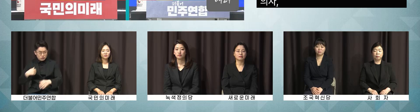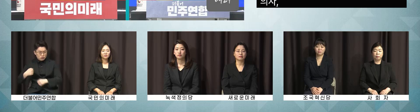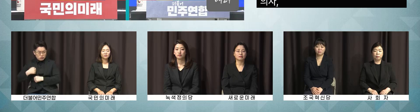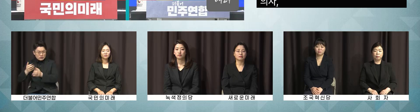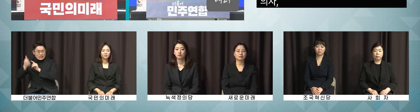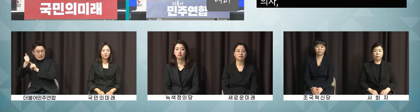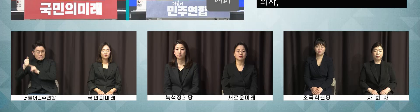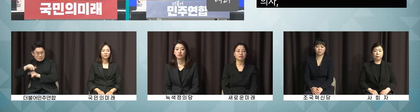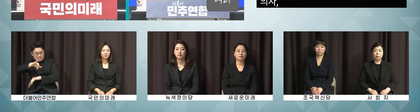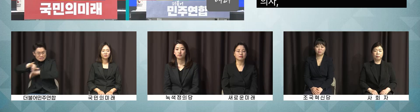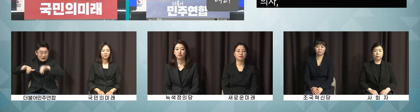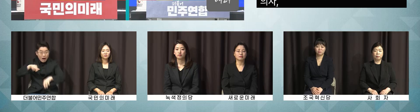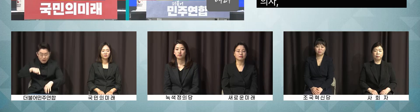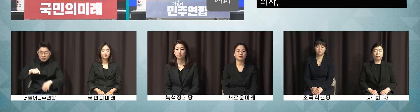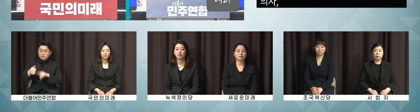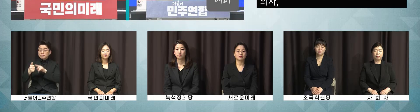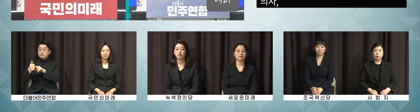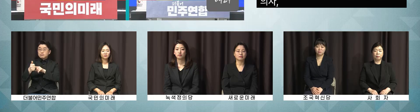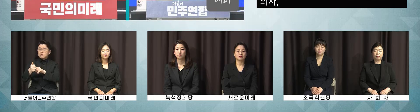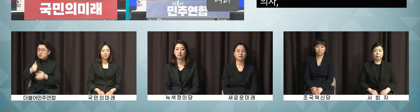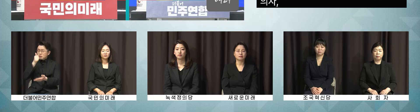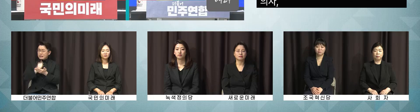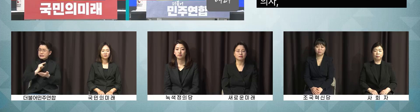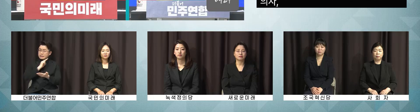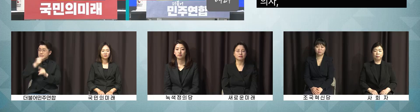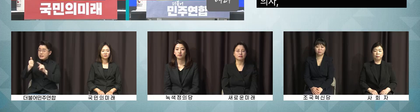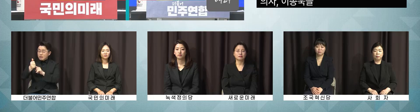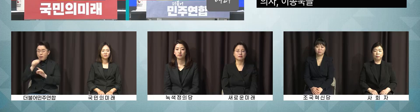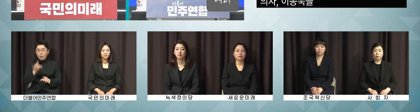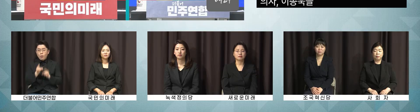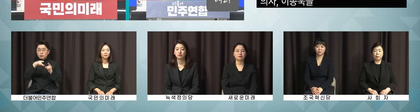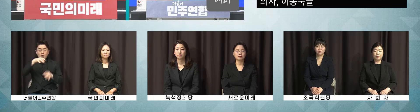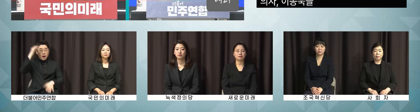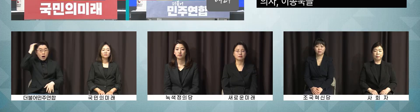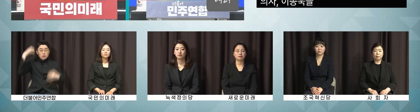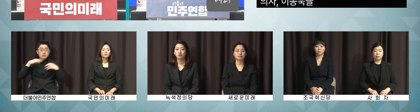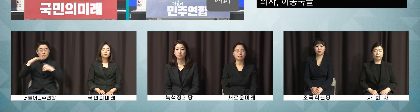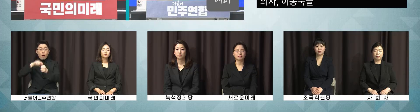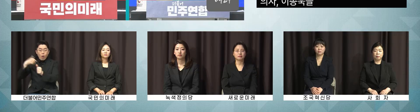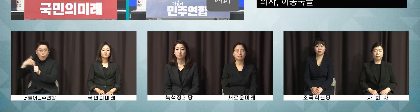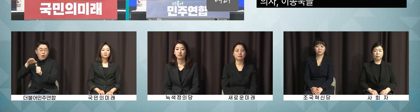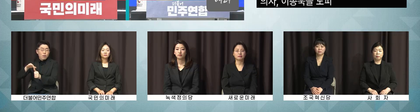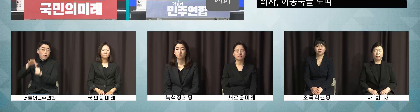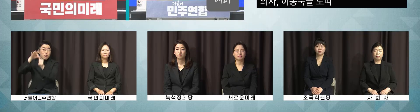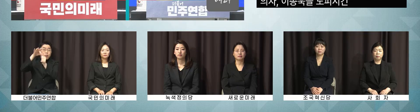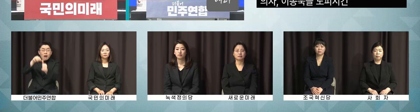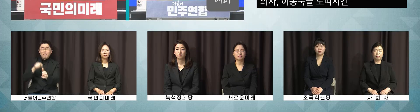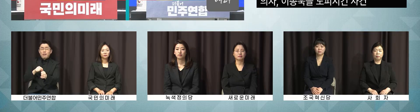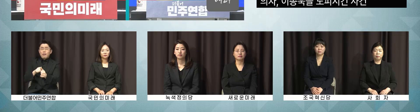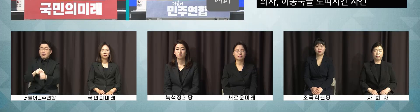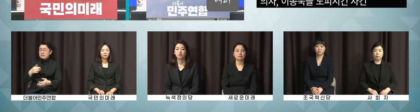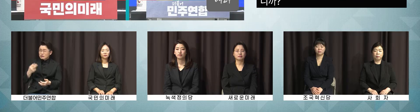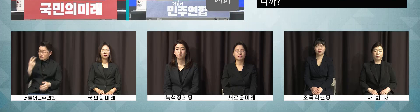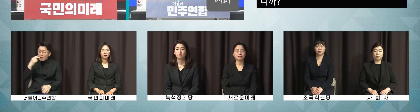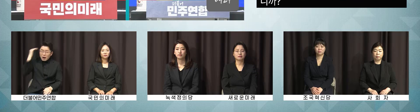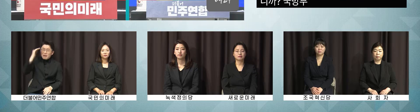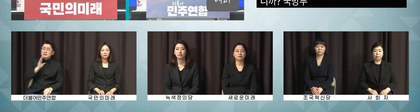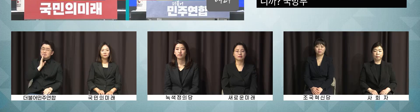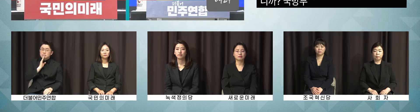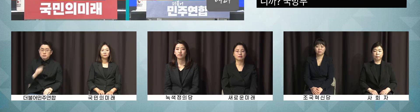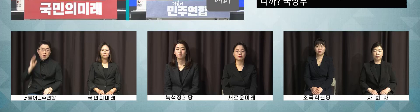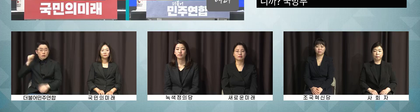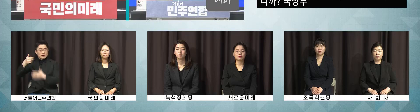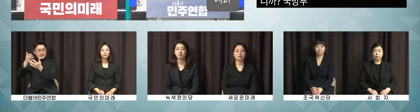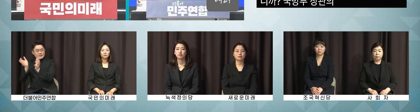귀국쇼, 사퇴쇼를 벌이는 것이 가장 대표적인 사법방해가 아니겠습니까? 국방부 장관이 수사를 방해하는 것, 또